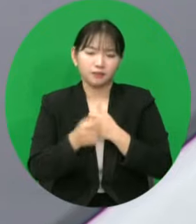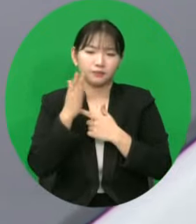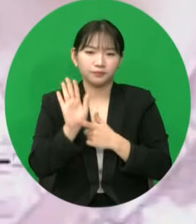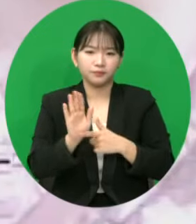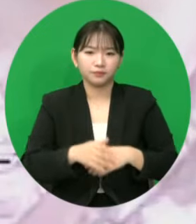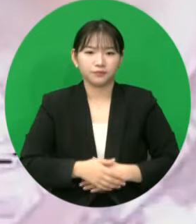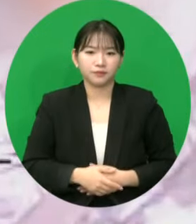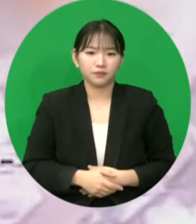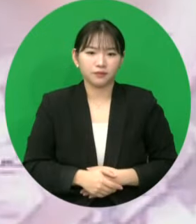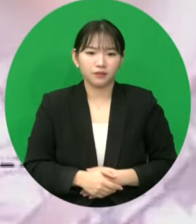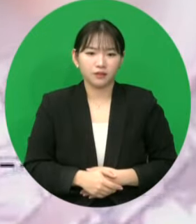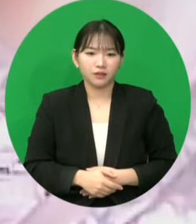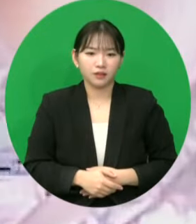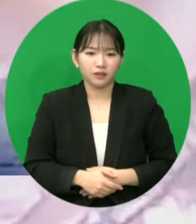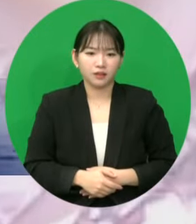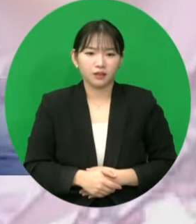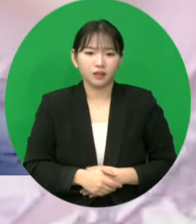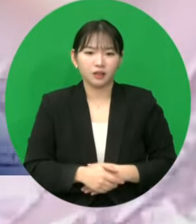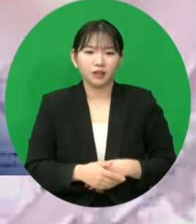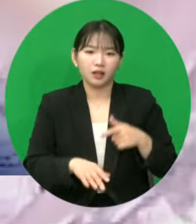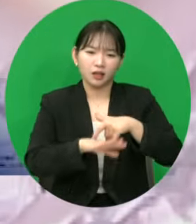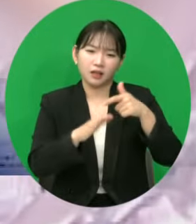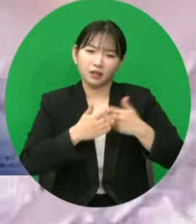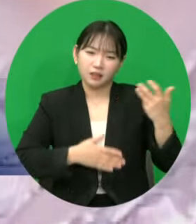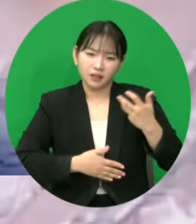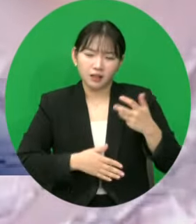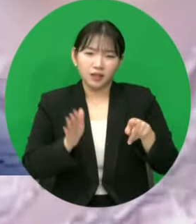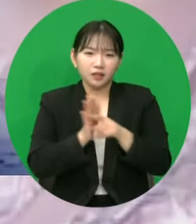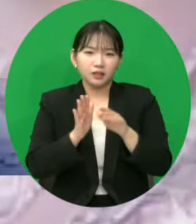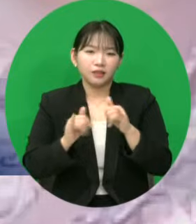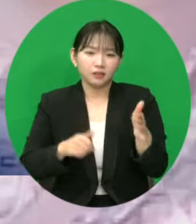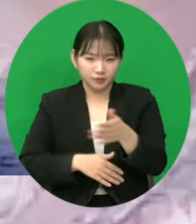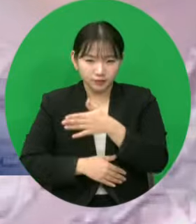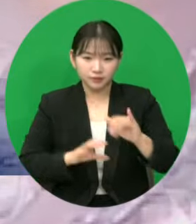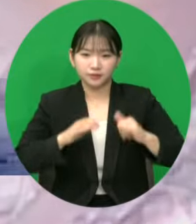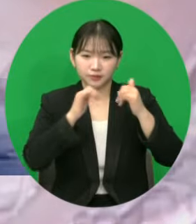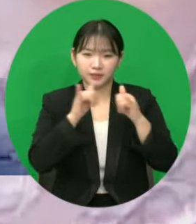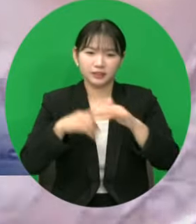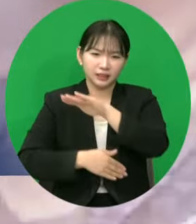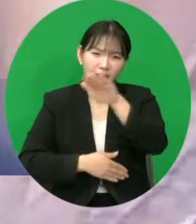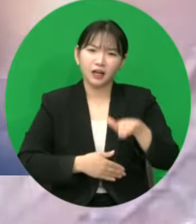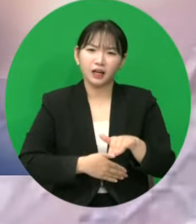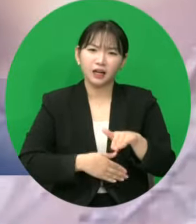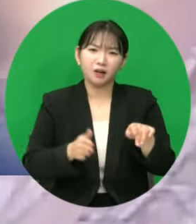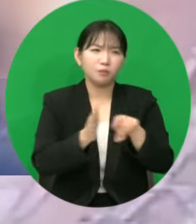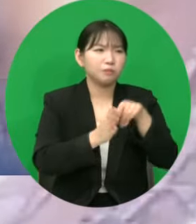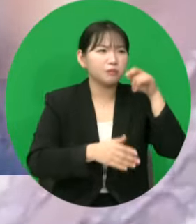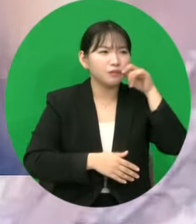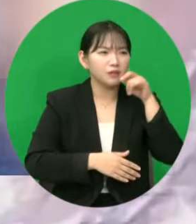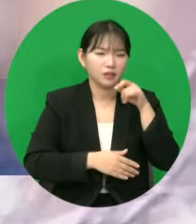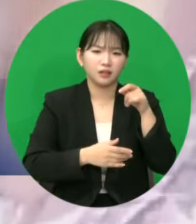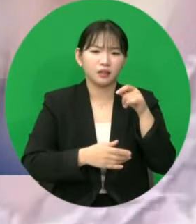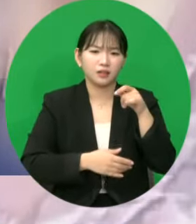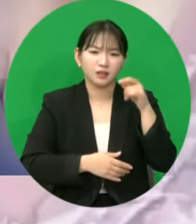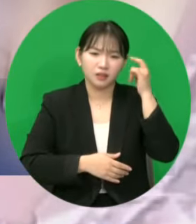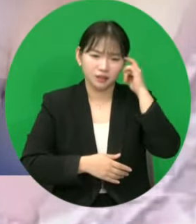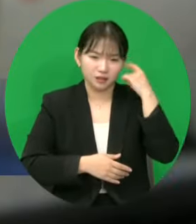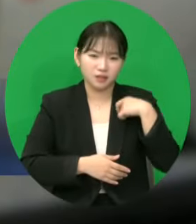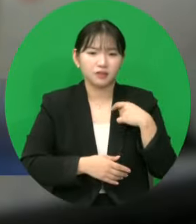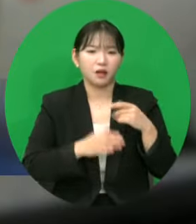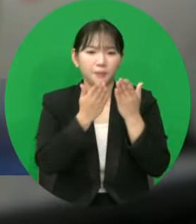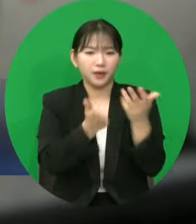밝혔습니다. 속이 많이 상해져요. 믿을 사람들 없구나. 세상 사람들이 다 그렇게 보이는 거예요.